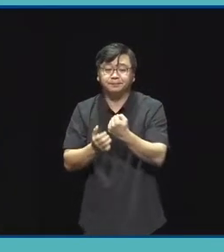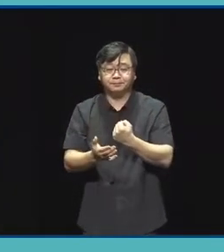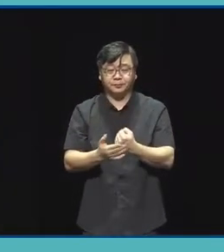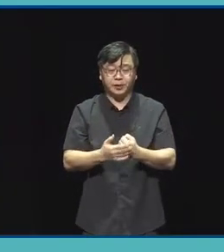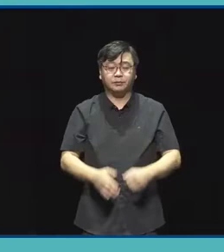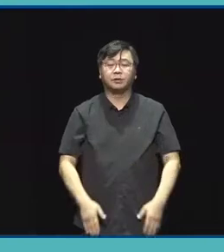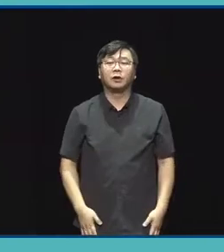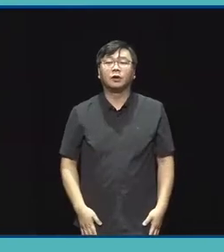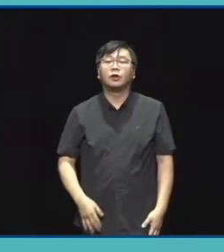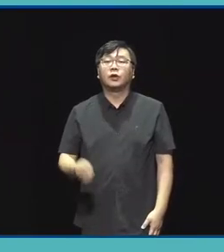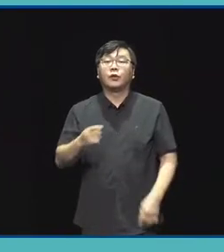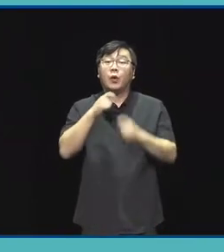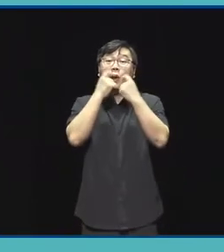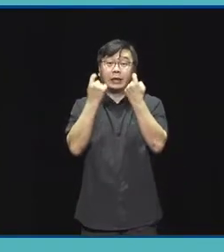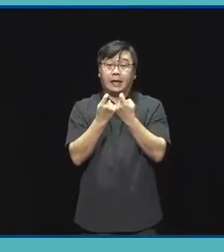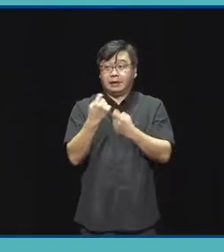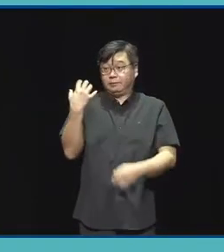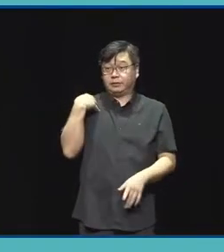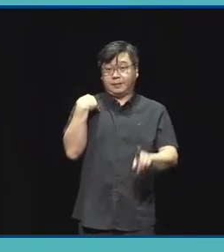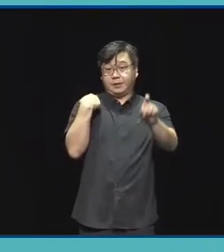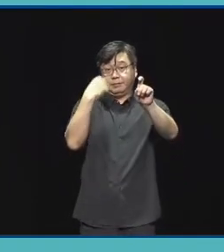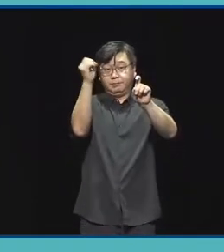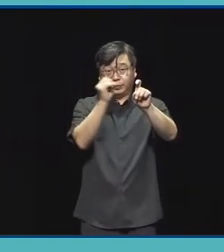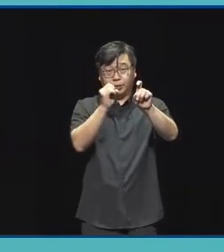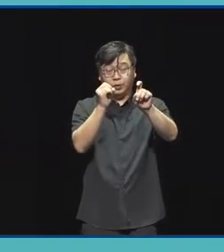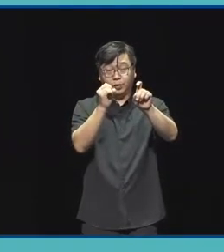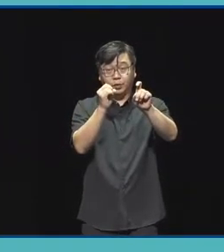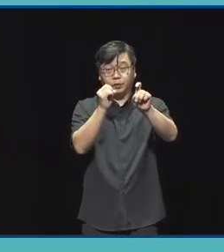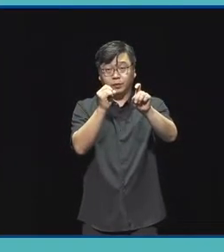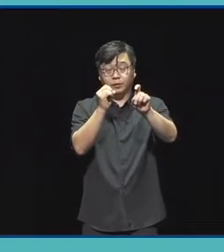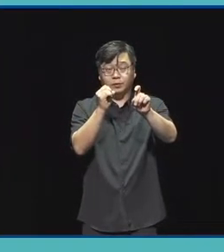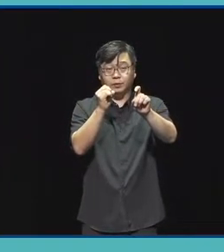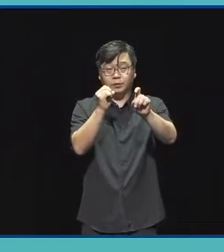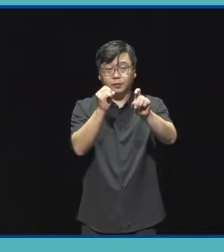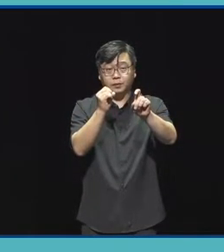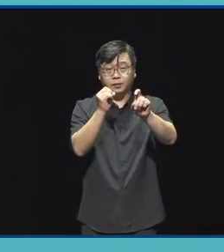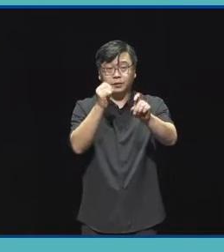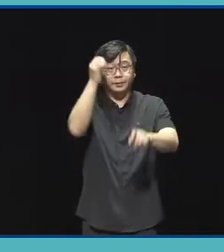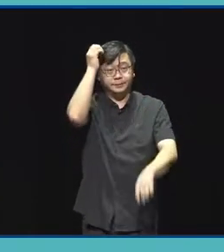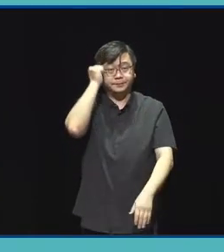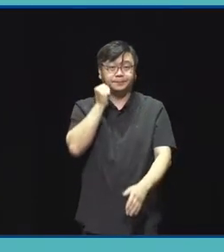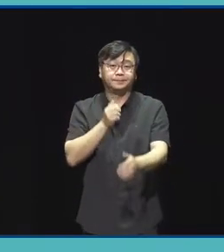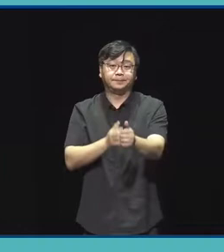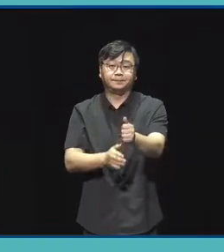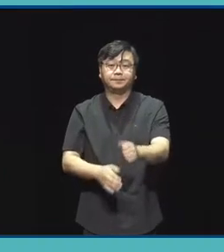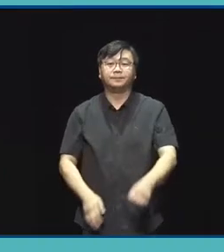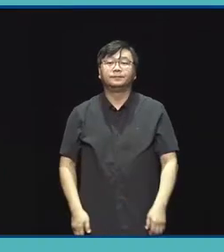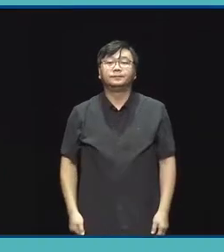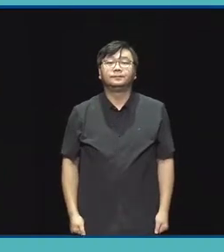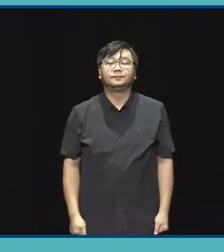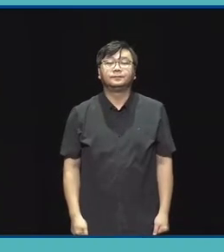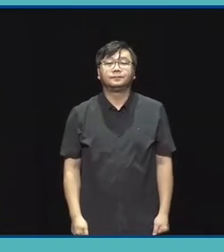총사업비의 10%는 저부담의 의무가 있다는 점 이점이 있다는 말씀을 드립니다